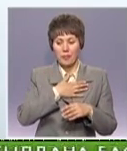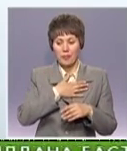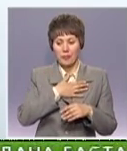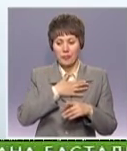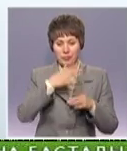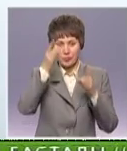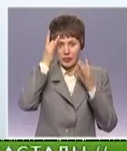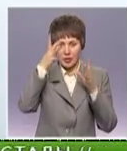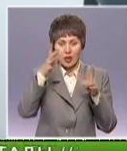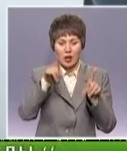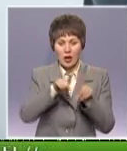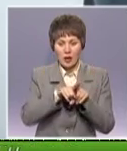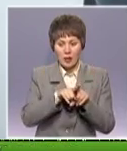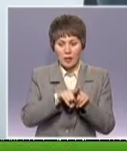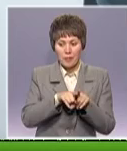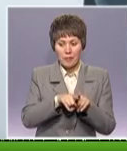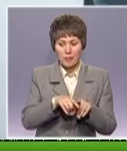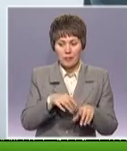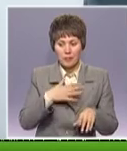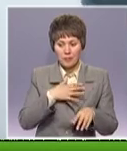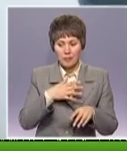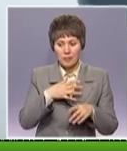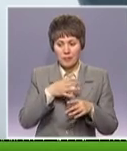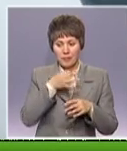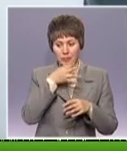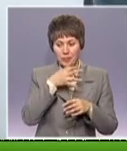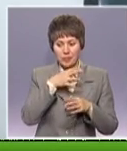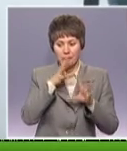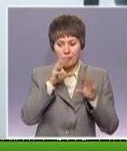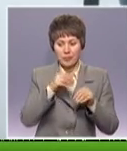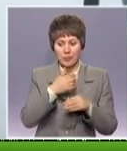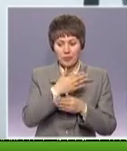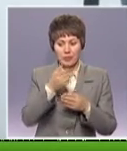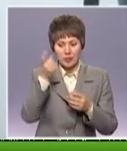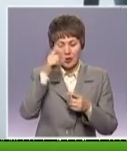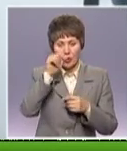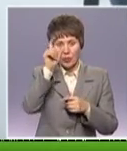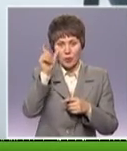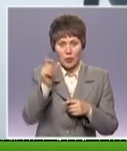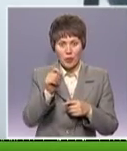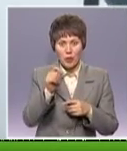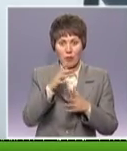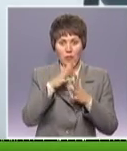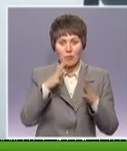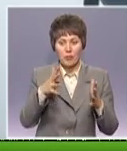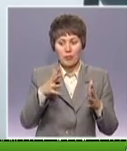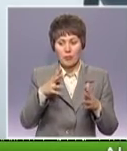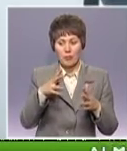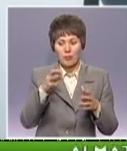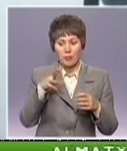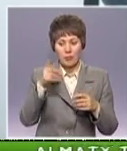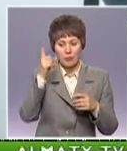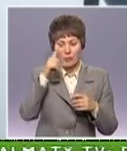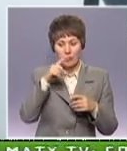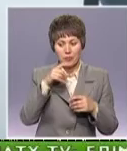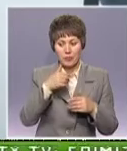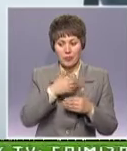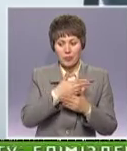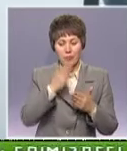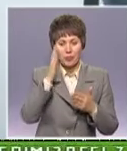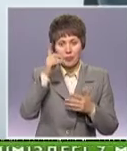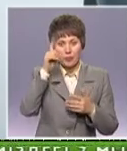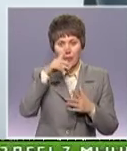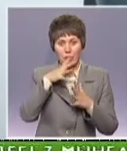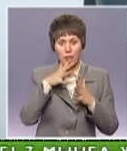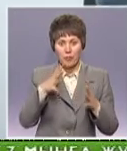ракету надо мне понравилось больше всего что мы узнали о Луне то что мы узнали больше чем мы узнали то что мы будем знать